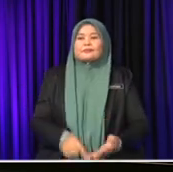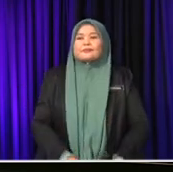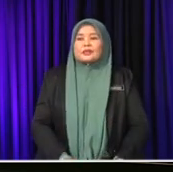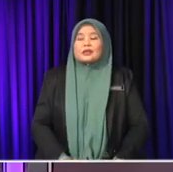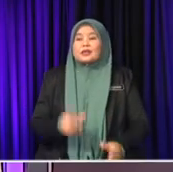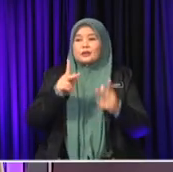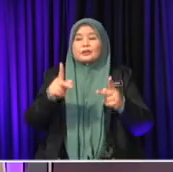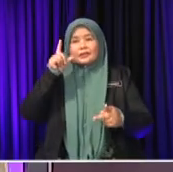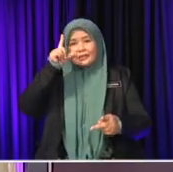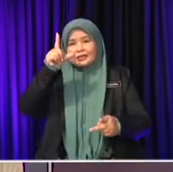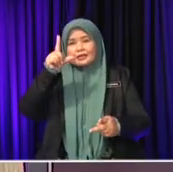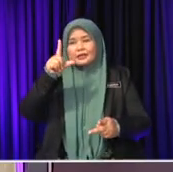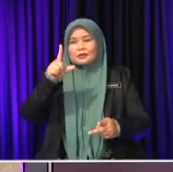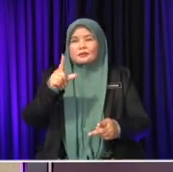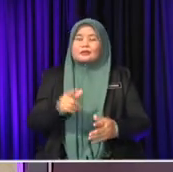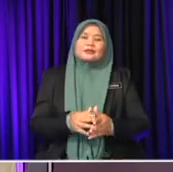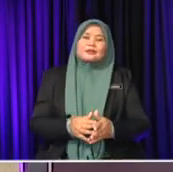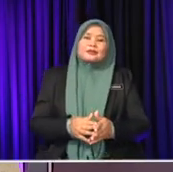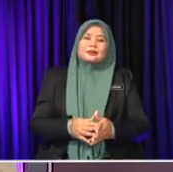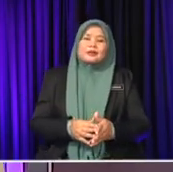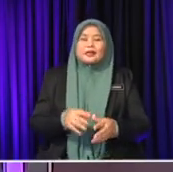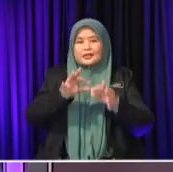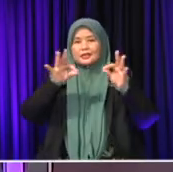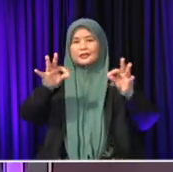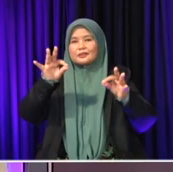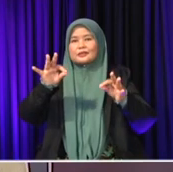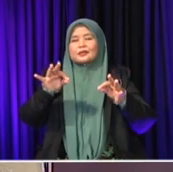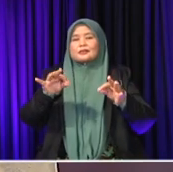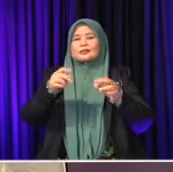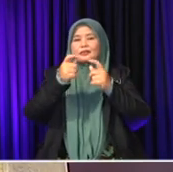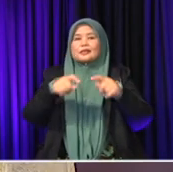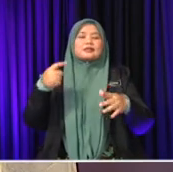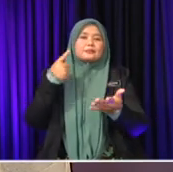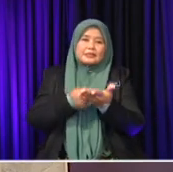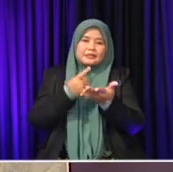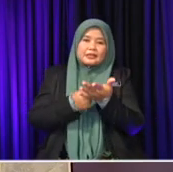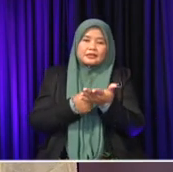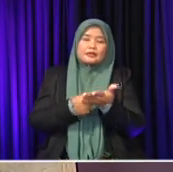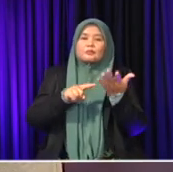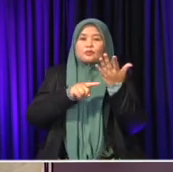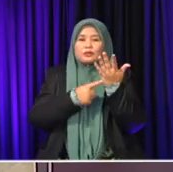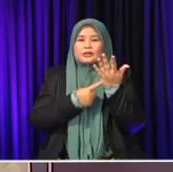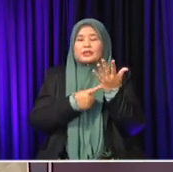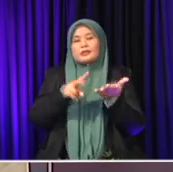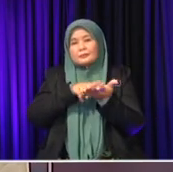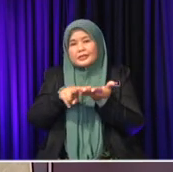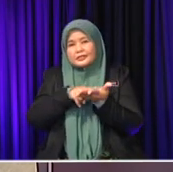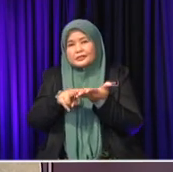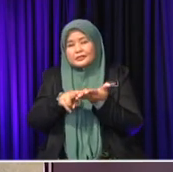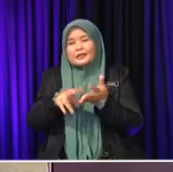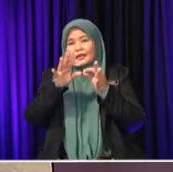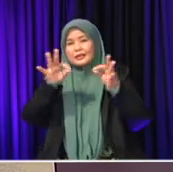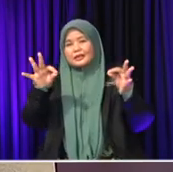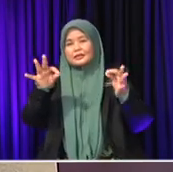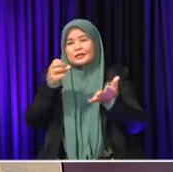kalau kita lihat ya panjang lebar tadi ayah-ayah yang kita telah bincangkan ya bermula dengan kita membaca ayat